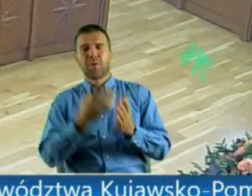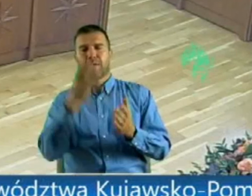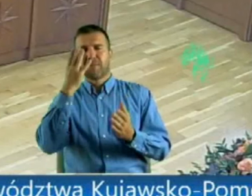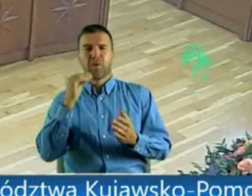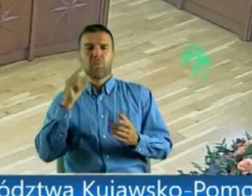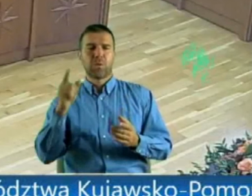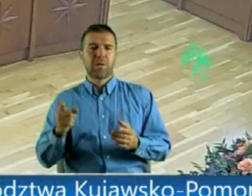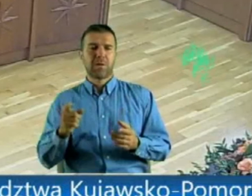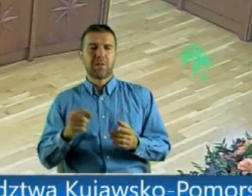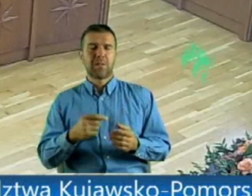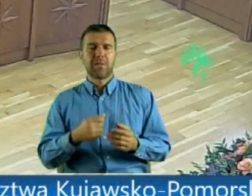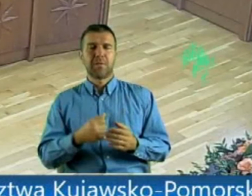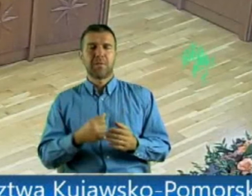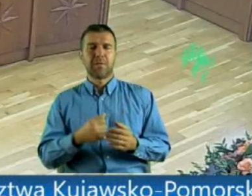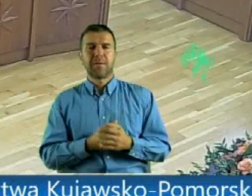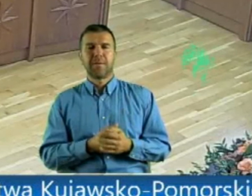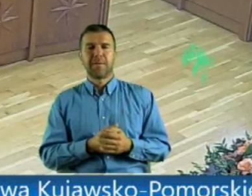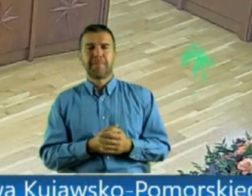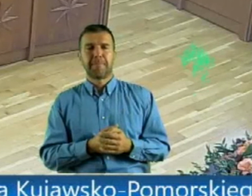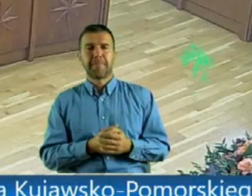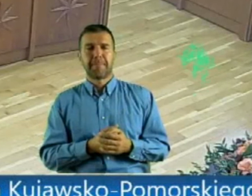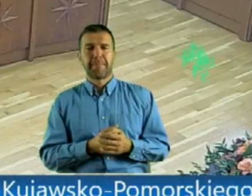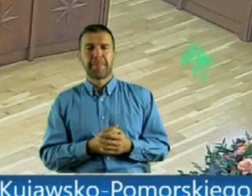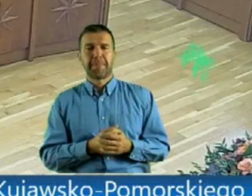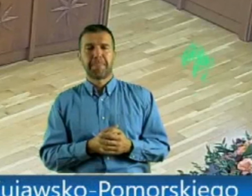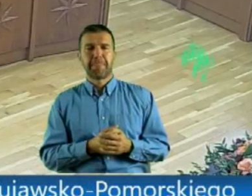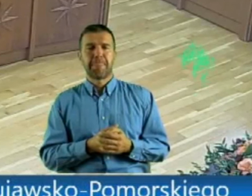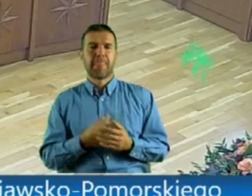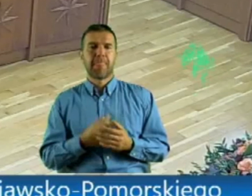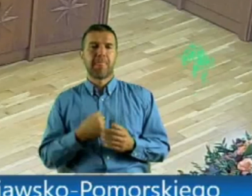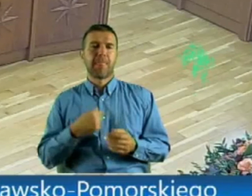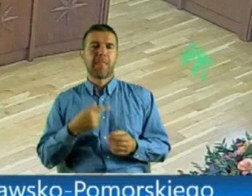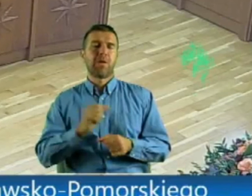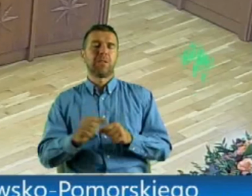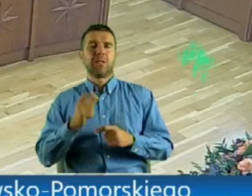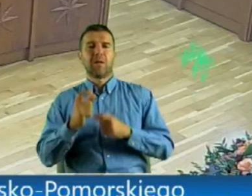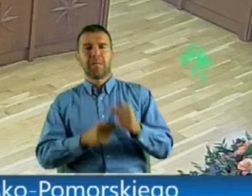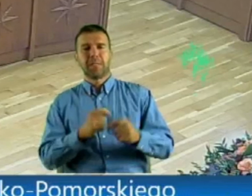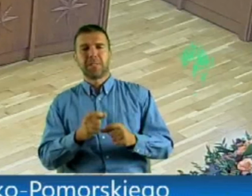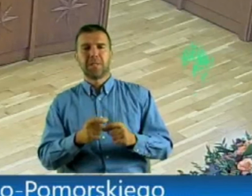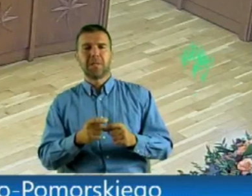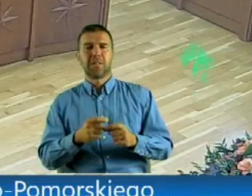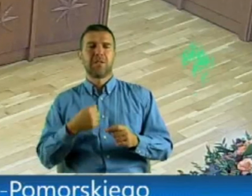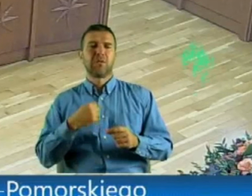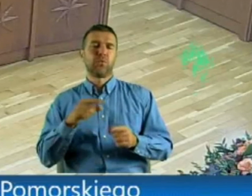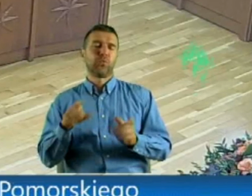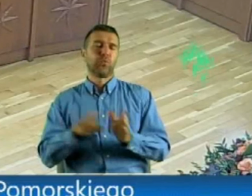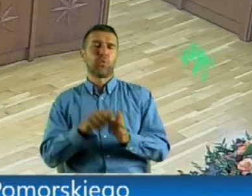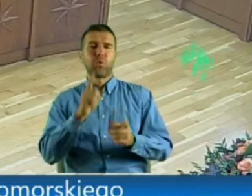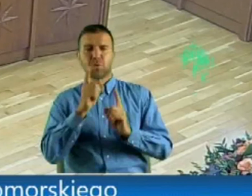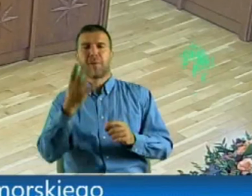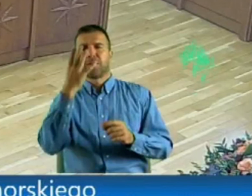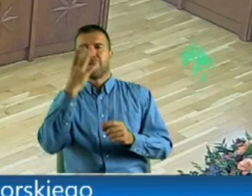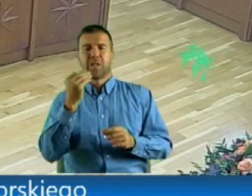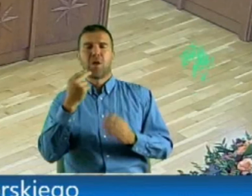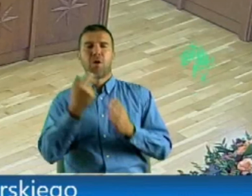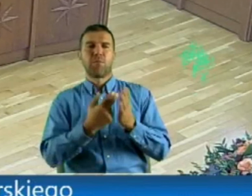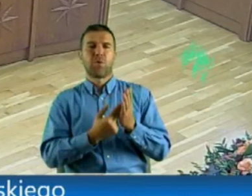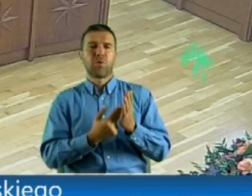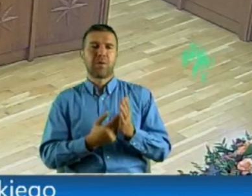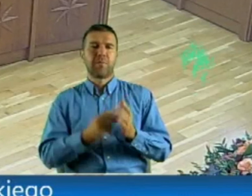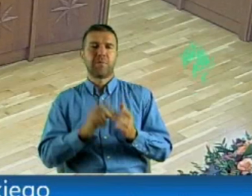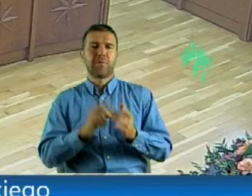To schodzimy na taki poziom bardzo roboczy. To jest temat tak naprawdę do dyskusji, jak będzie wyglądał program, co się w